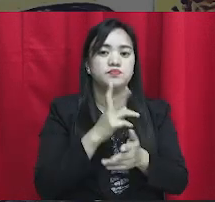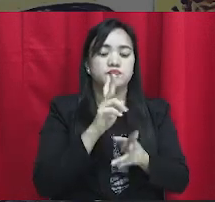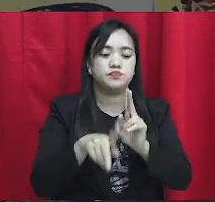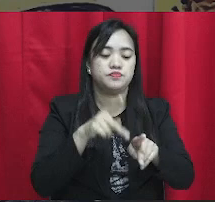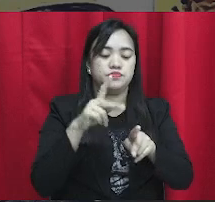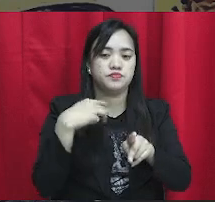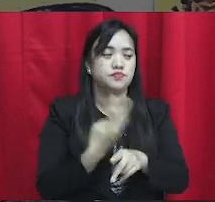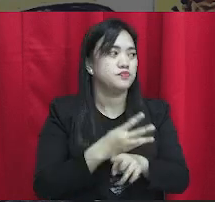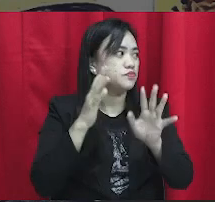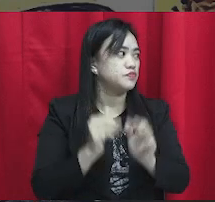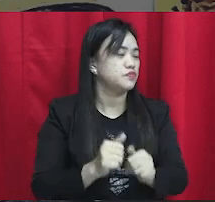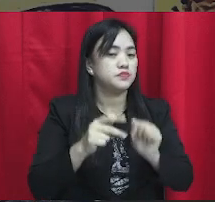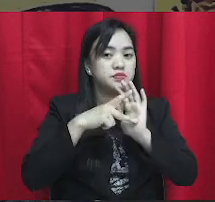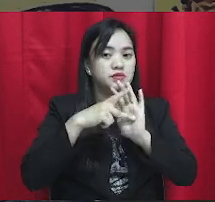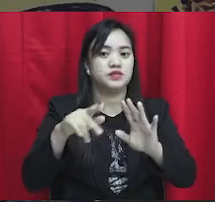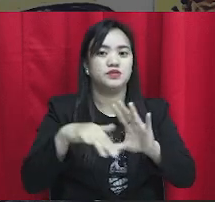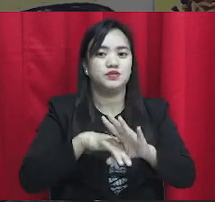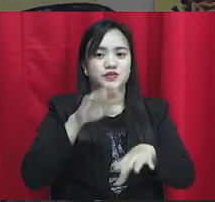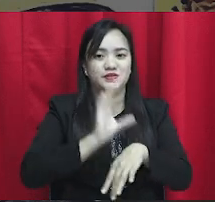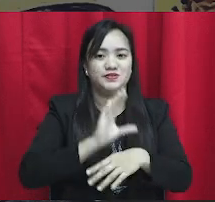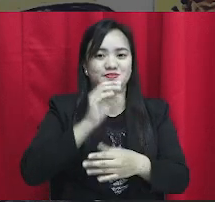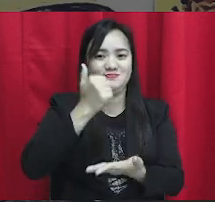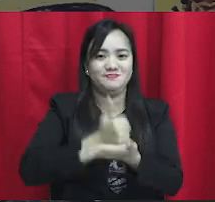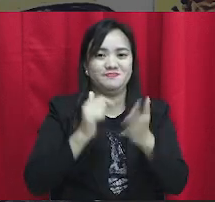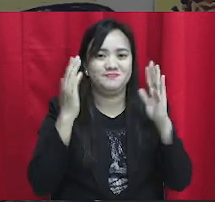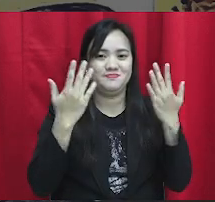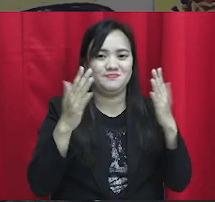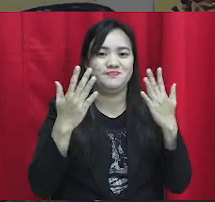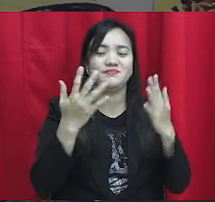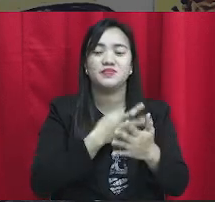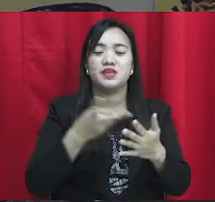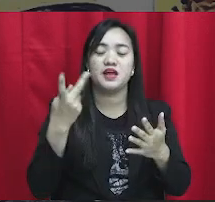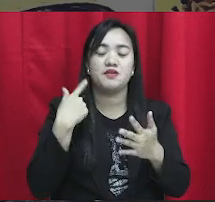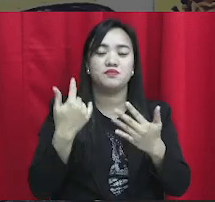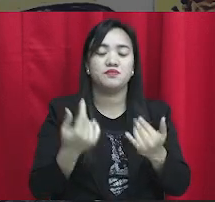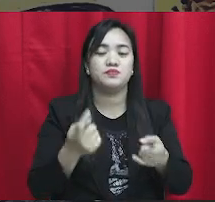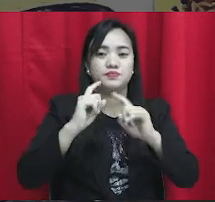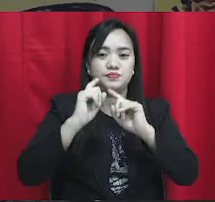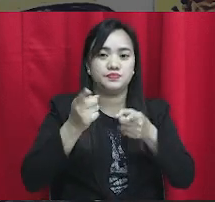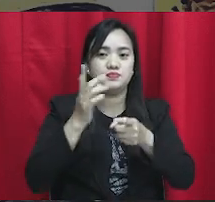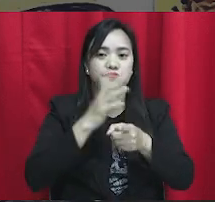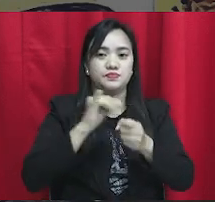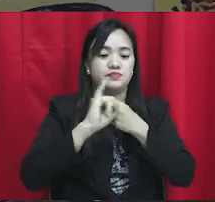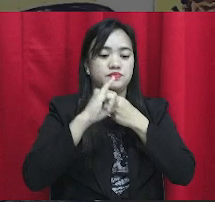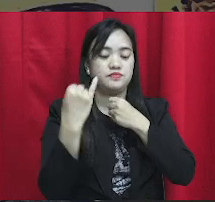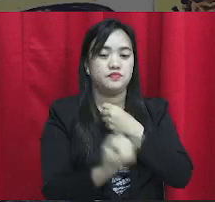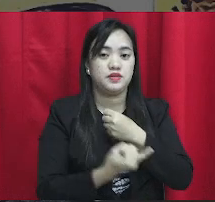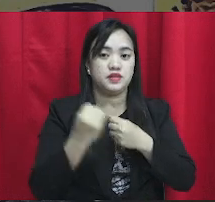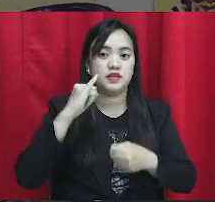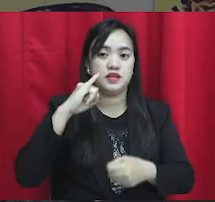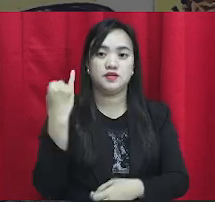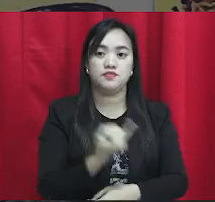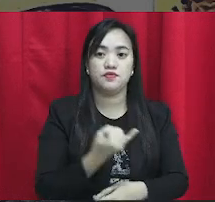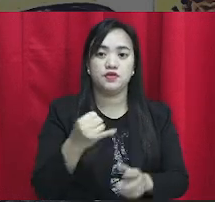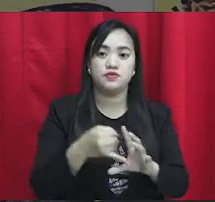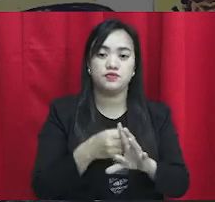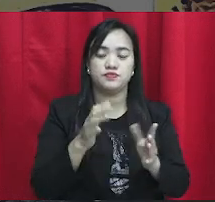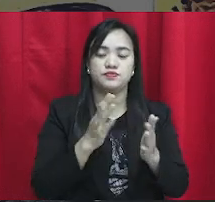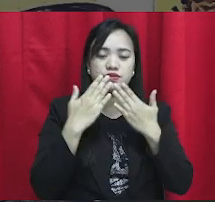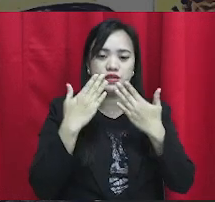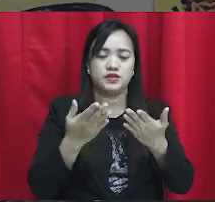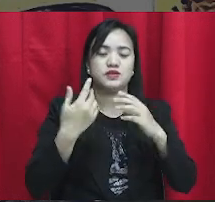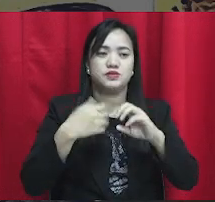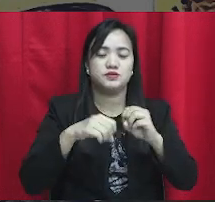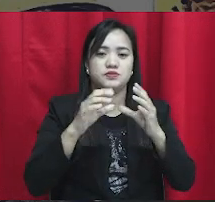pinipresent po namin sa church. Amen! Yan. Ipapaliwanag po sa inyo mamaya yan ni Sir Jorald. Maraming salamat po ulit, Nanay